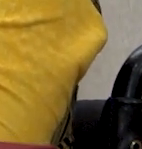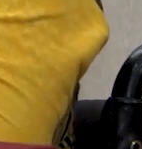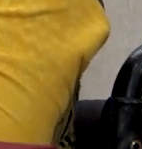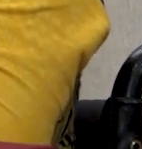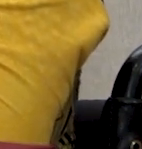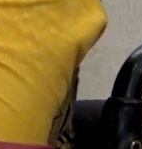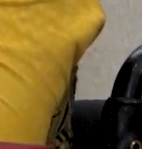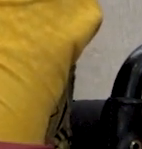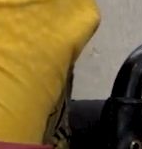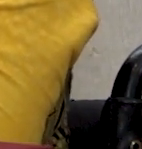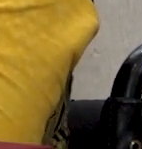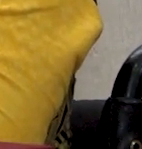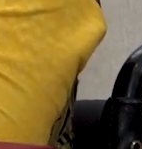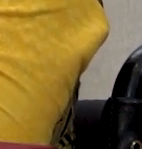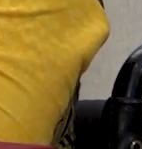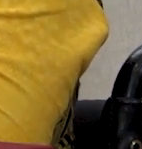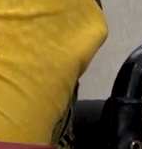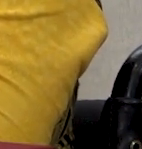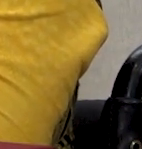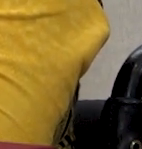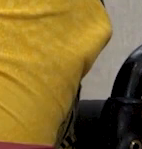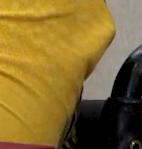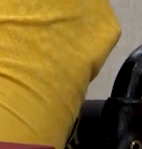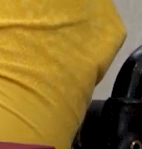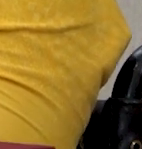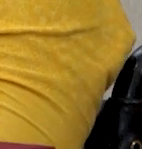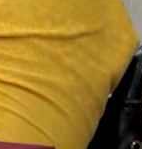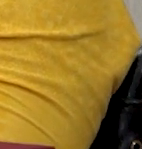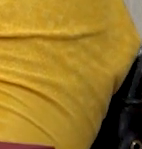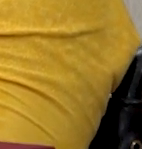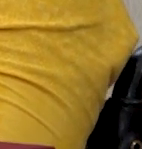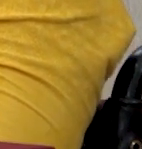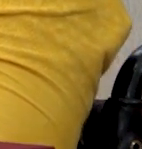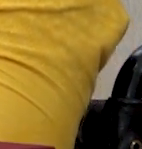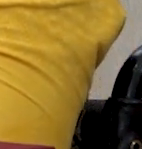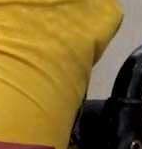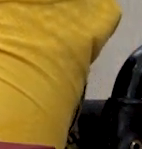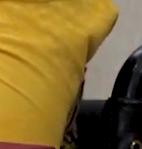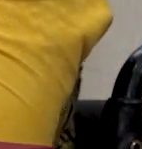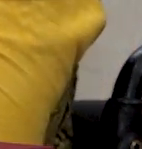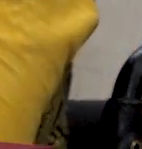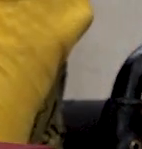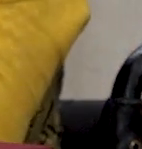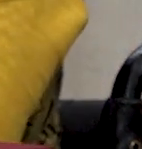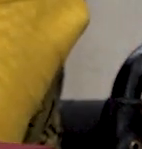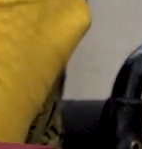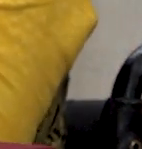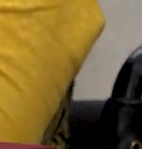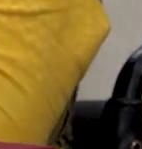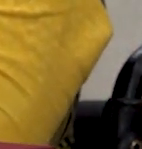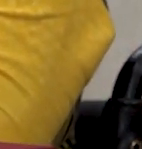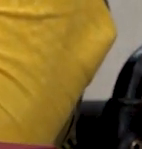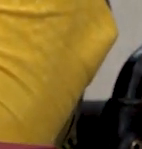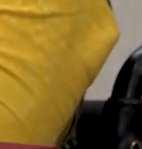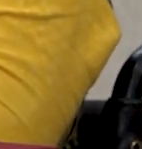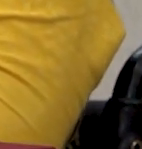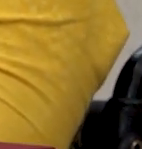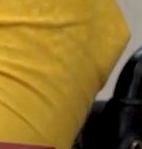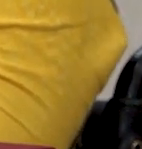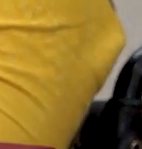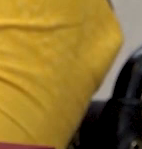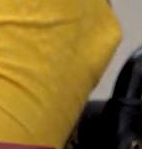ini kehadiran Bapak Ibu dan saudara-saudara sekalian ini sangat menginspirasi ya